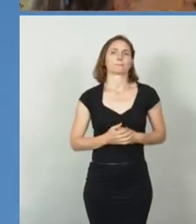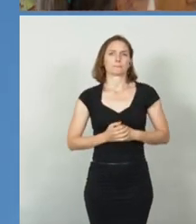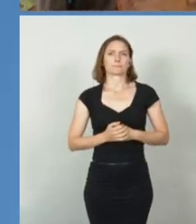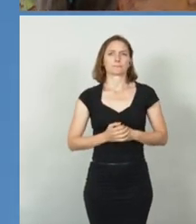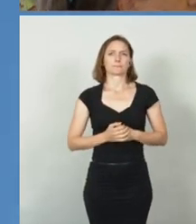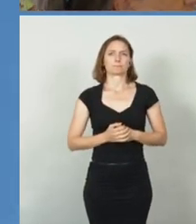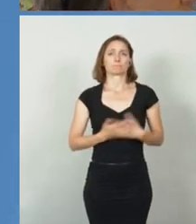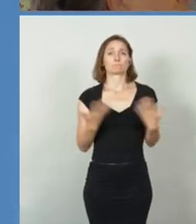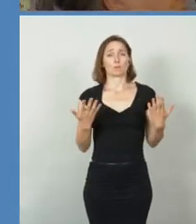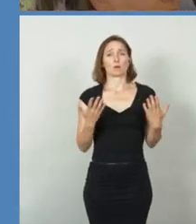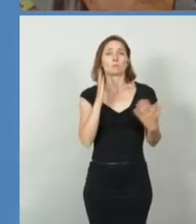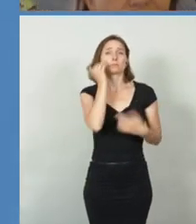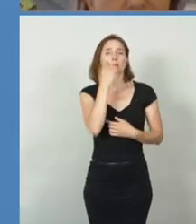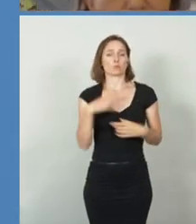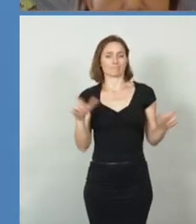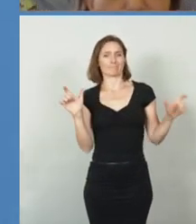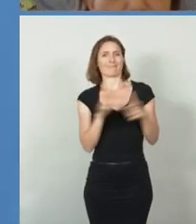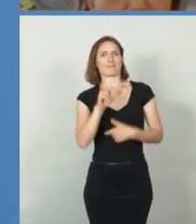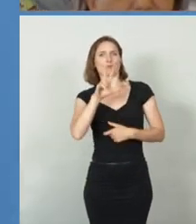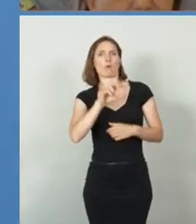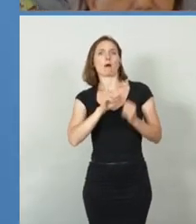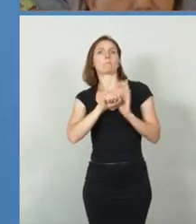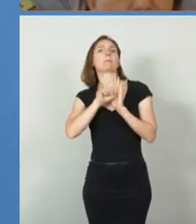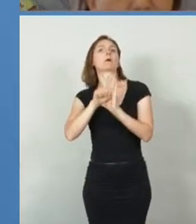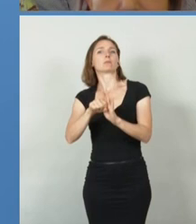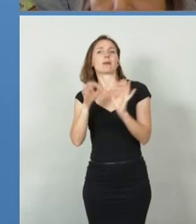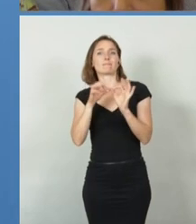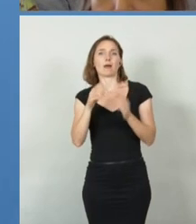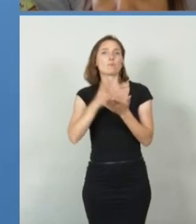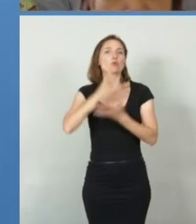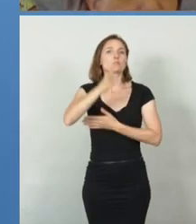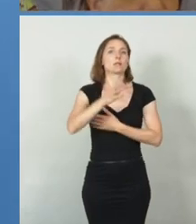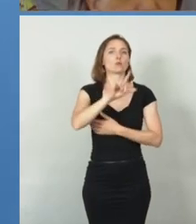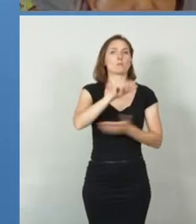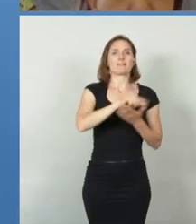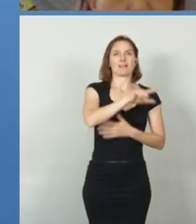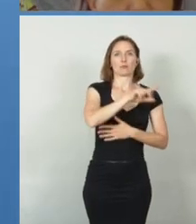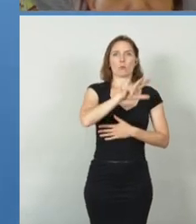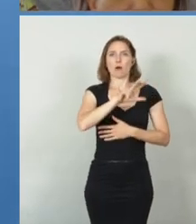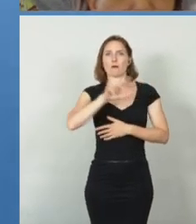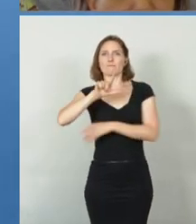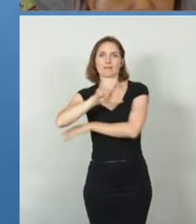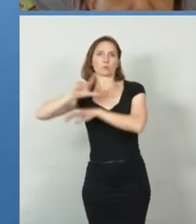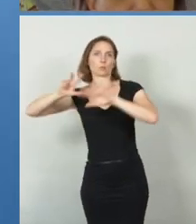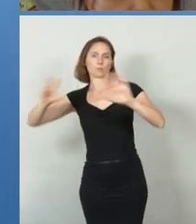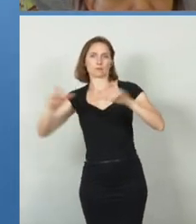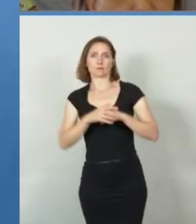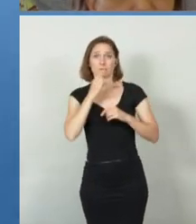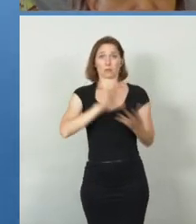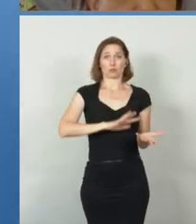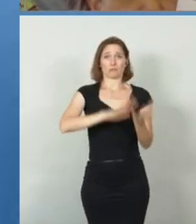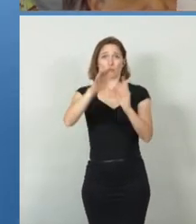trois grandes priorités donc sur notre projet 2023 2028 amplifier les transitions environnementales et sociales